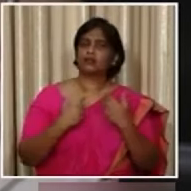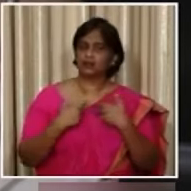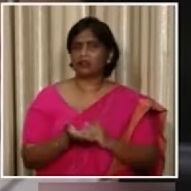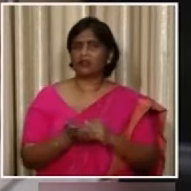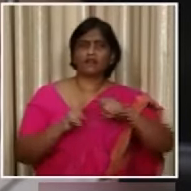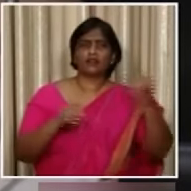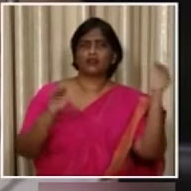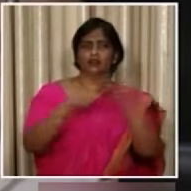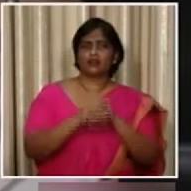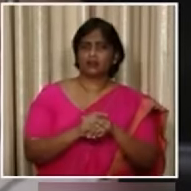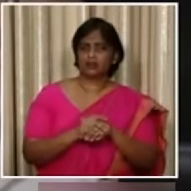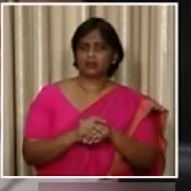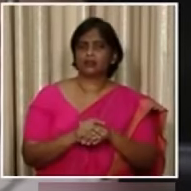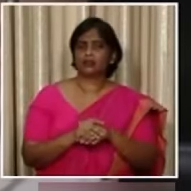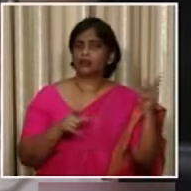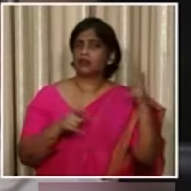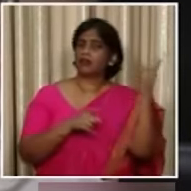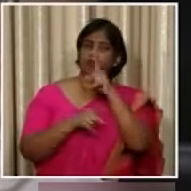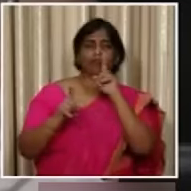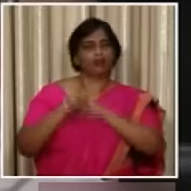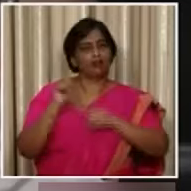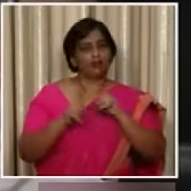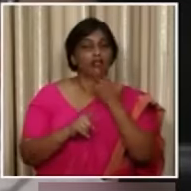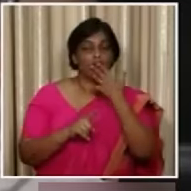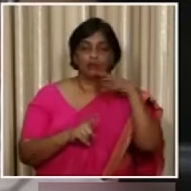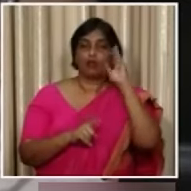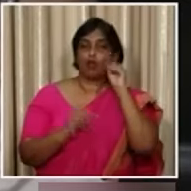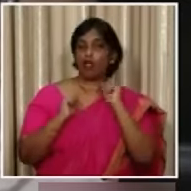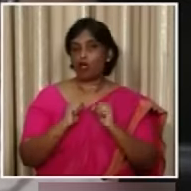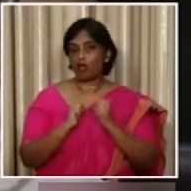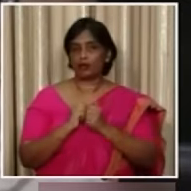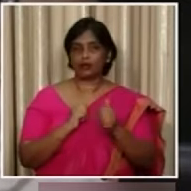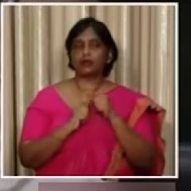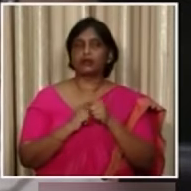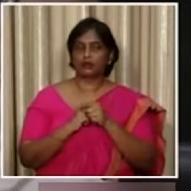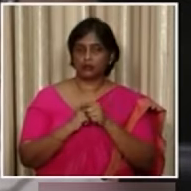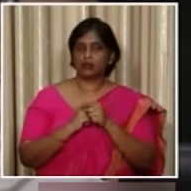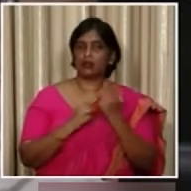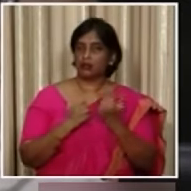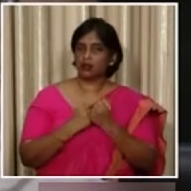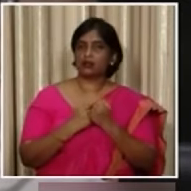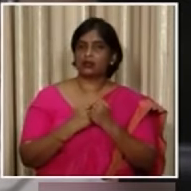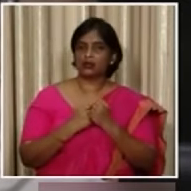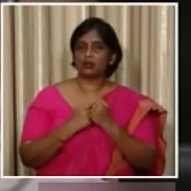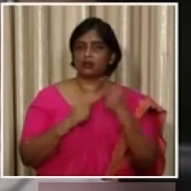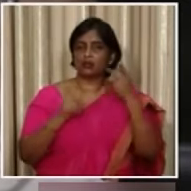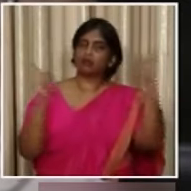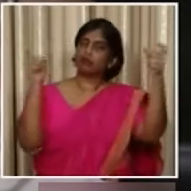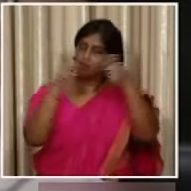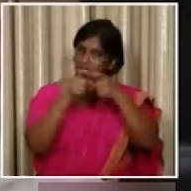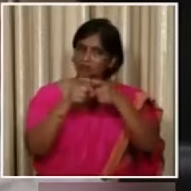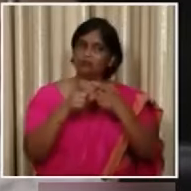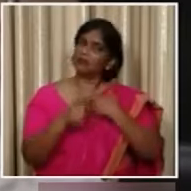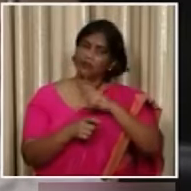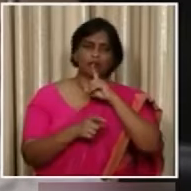මම වෙන අයවත්. තමුන් ආශ්‍රය තුමයි කතා කරලා ටිකක් ඉගෙන ගන්න කොහොමද මේක කරන්නේ කියලා. ඒත් එතුමාට ඕනනම් ප්‍රෙසිඩන්ට් නානා ඇඩෝ එක කතා කරන්න. මං